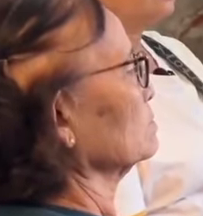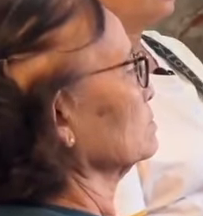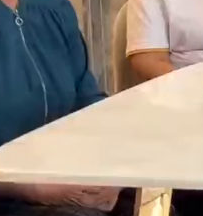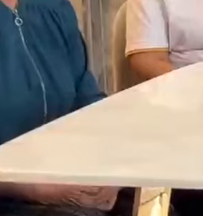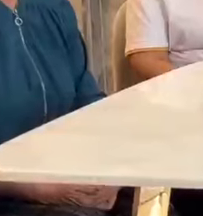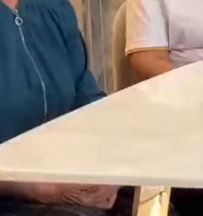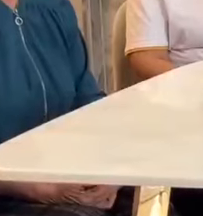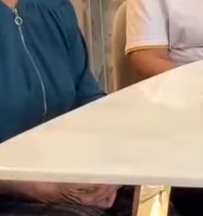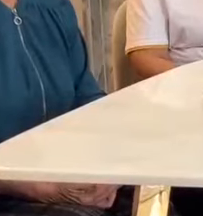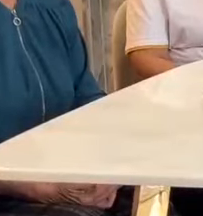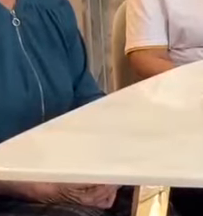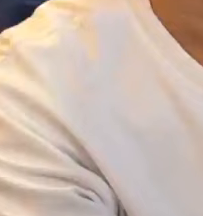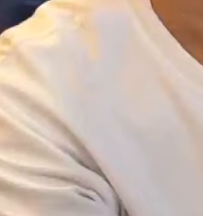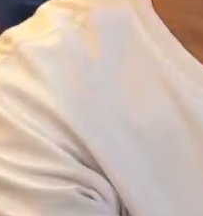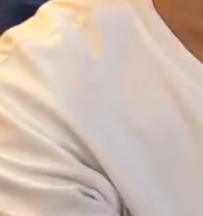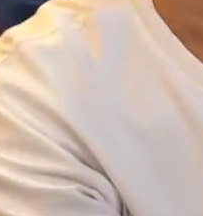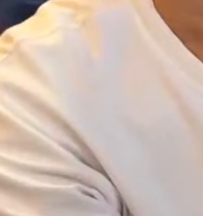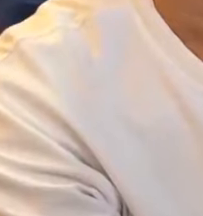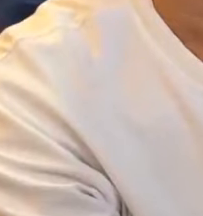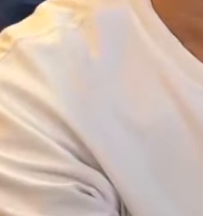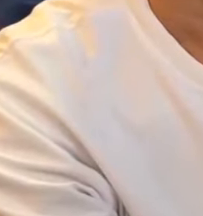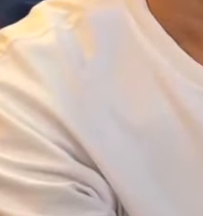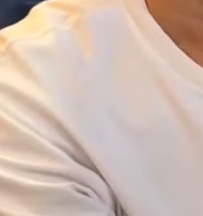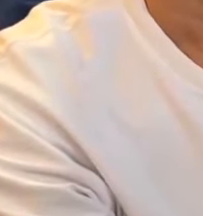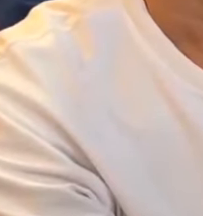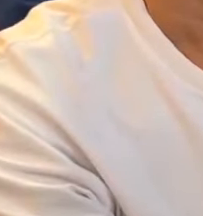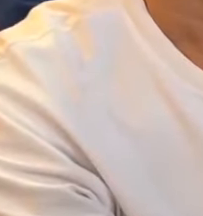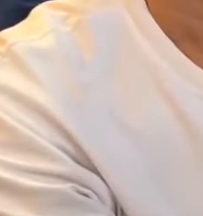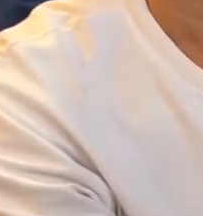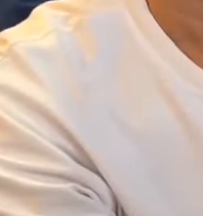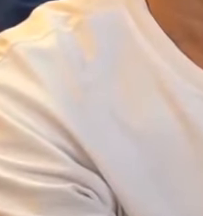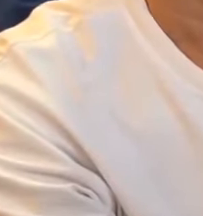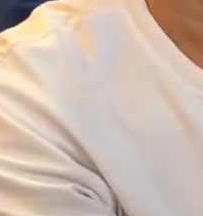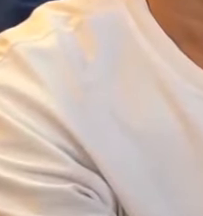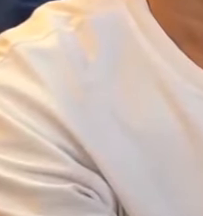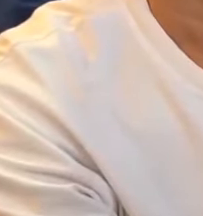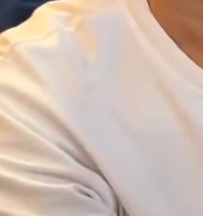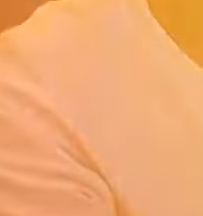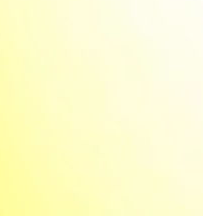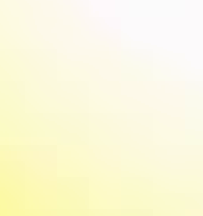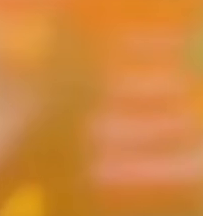สาวแสบหลอกเงินญาติตัวเองอ้างตำรวจใหญ่ทนายดังวิ่งเต้นคดีสูญเงินล้าน 500,000 บา